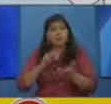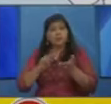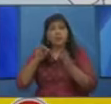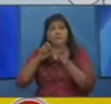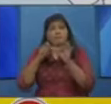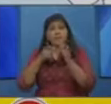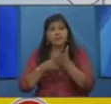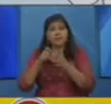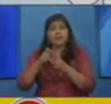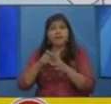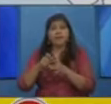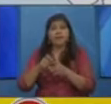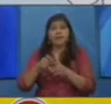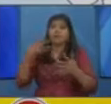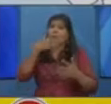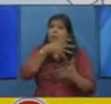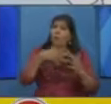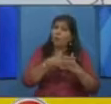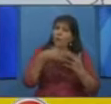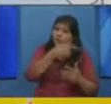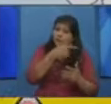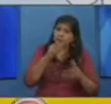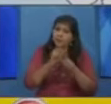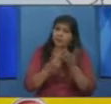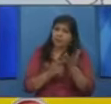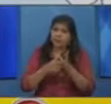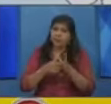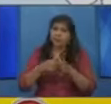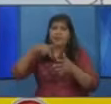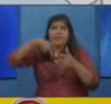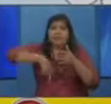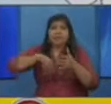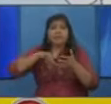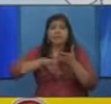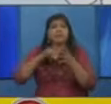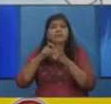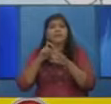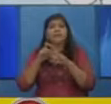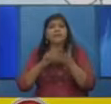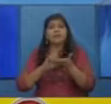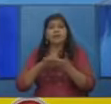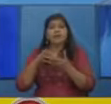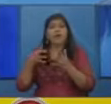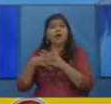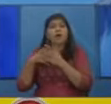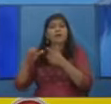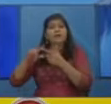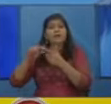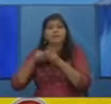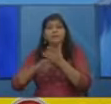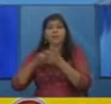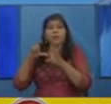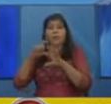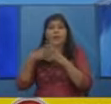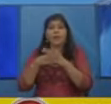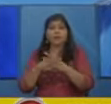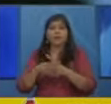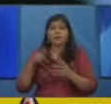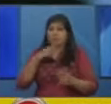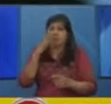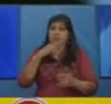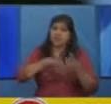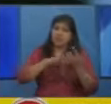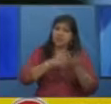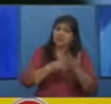पुरी, दक्षिण में श्रृंगेरी और पश्चिम में द्वारिका। उन्होंने श्रीनगर की यात्रा भी की।